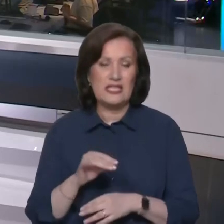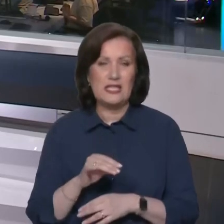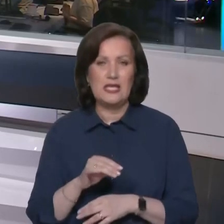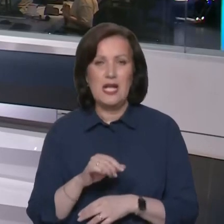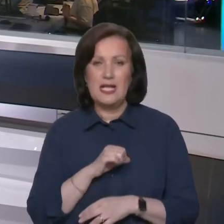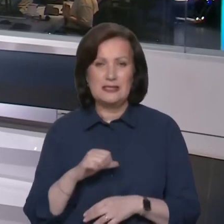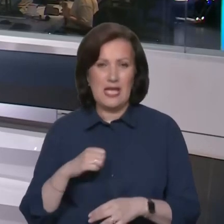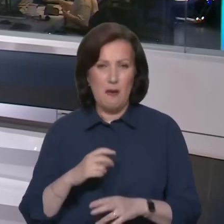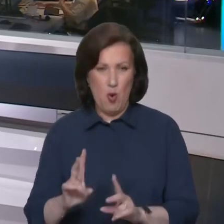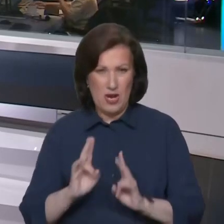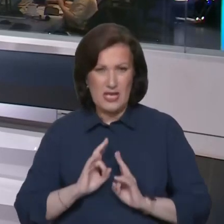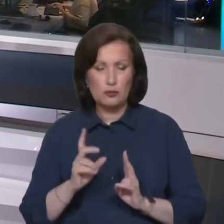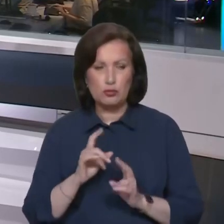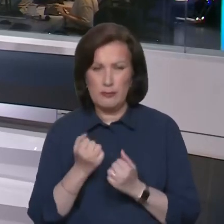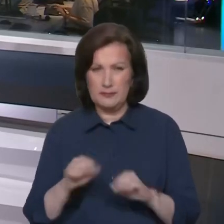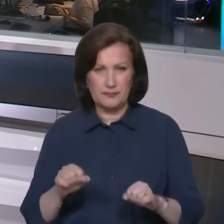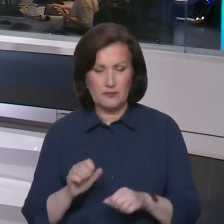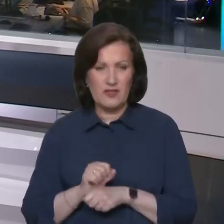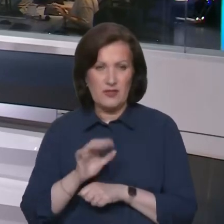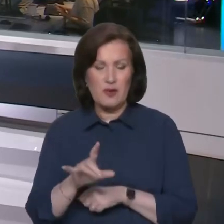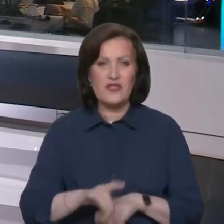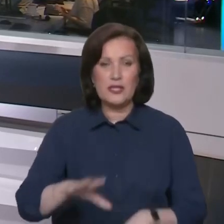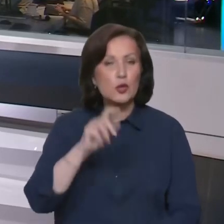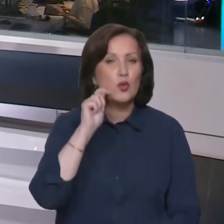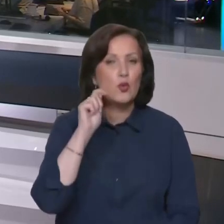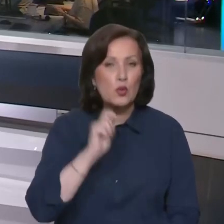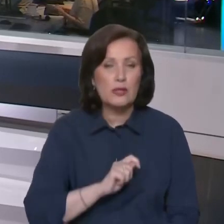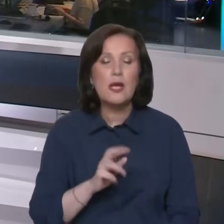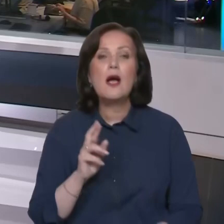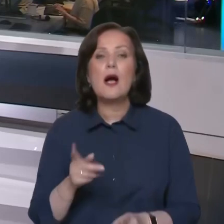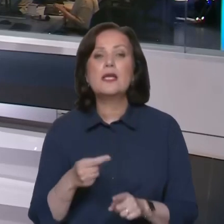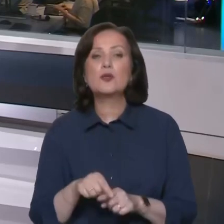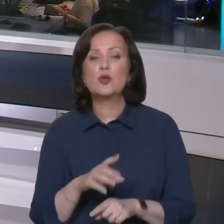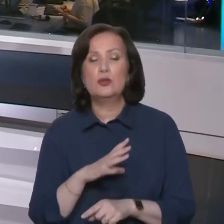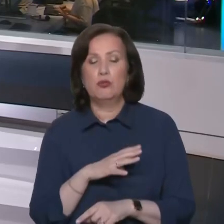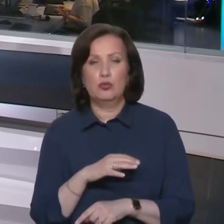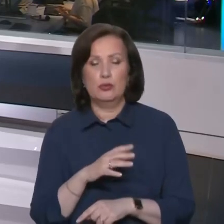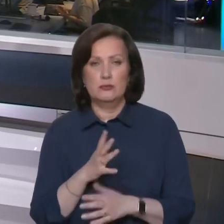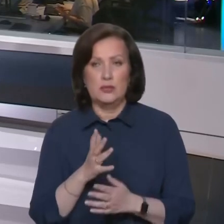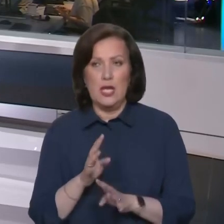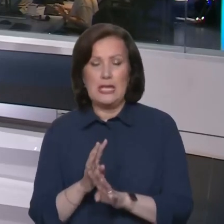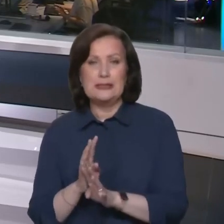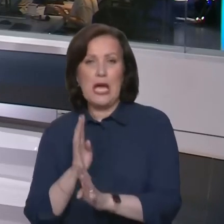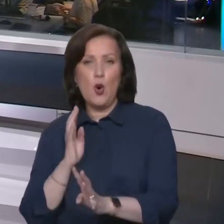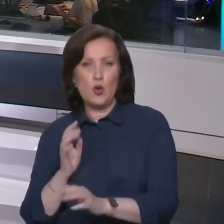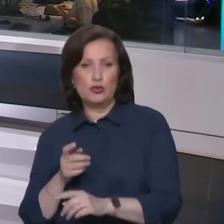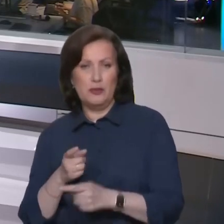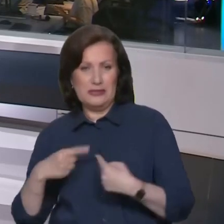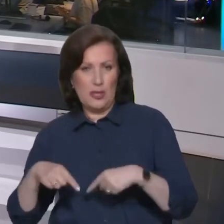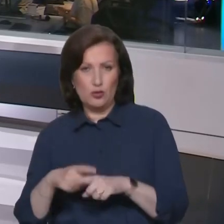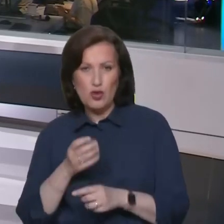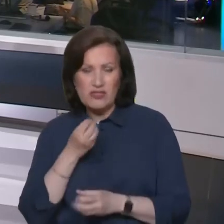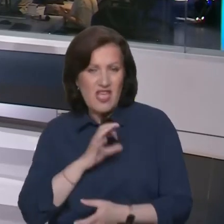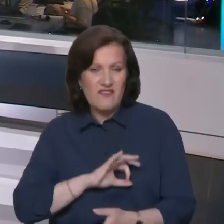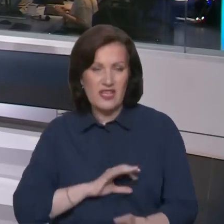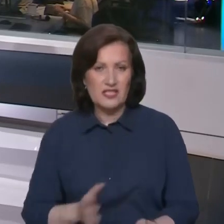самокалі з метою уникнення відправки на територію України. А як же тоді бути з цими загороджувальними загонами? Вони що,